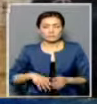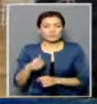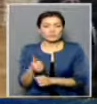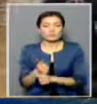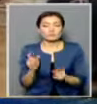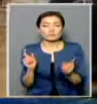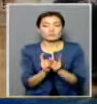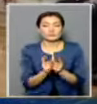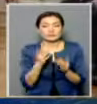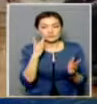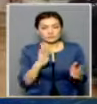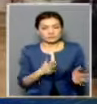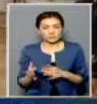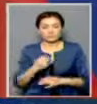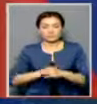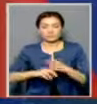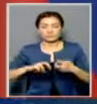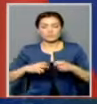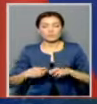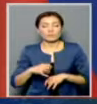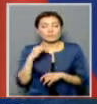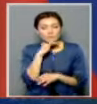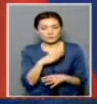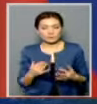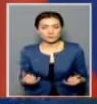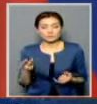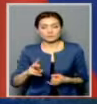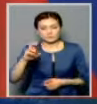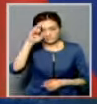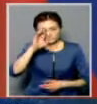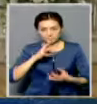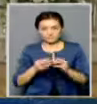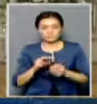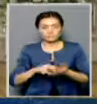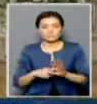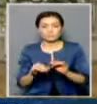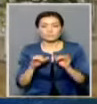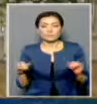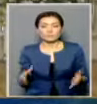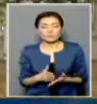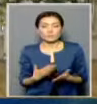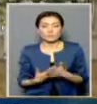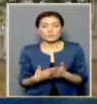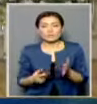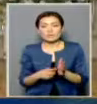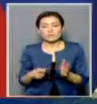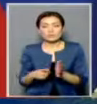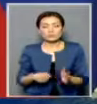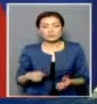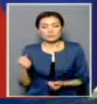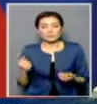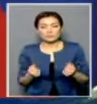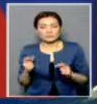Президенттердің кездесулері жиі болғанмен талқылайтын мәселелер аз емес. Қазір екі елдің бірлескен жобалары көбейіп келеді. Мәселен, Қарағанды облысында